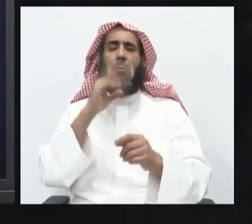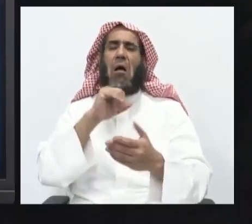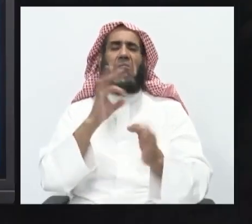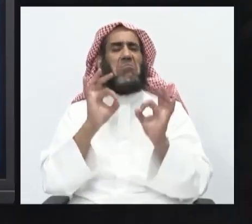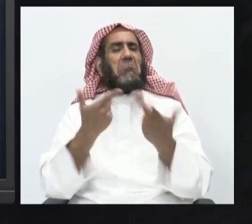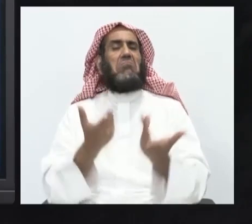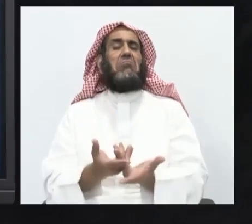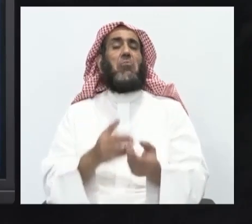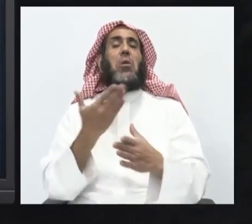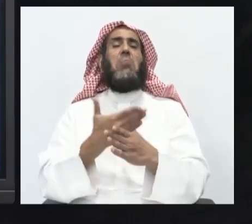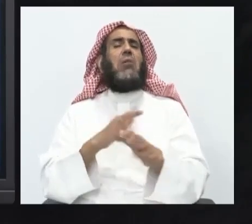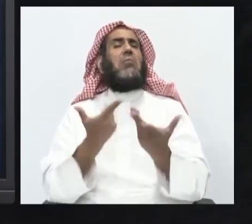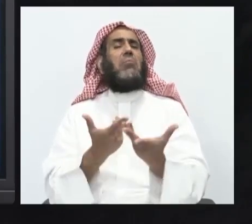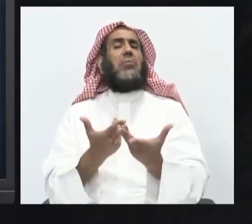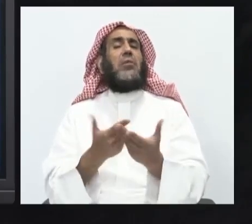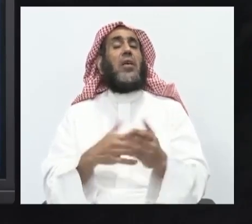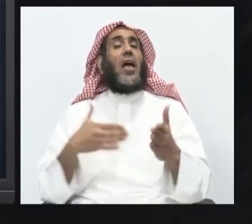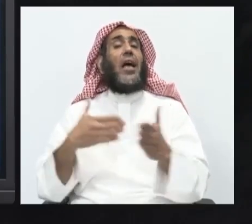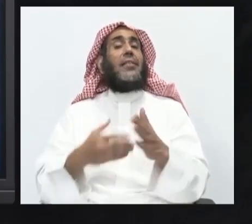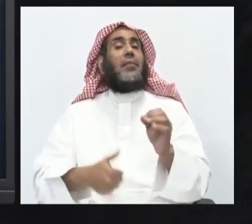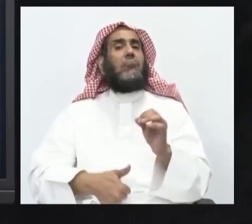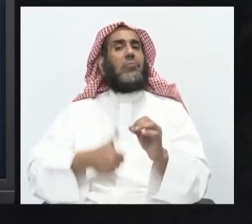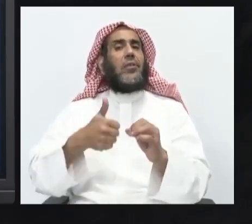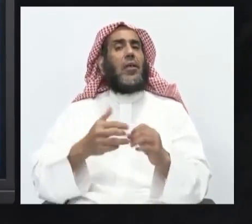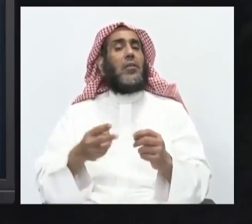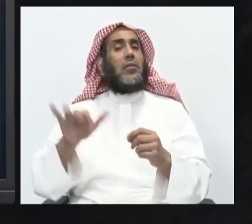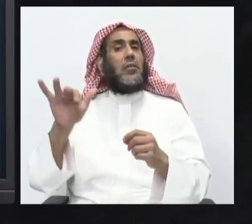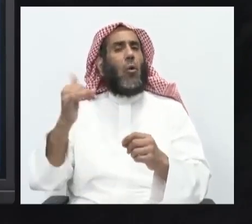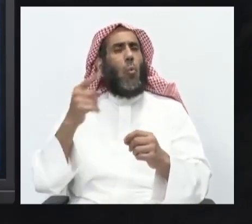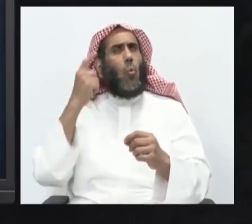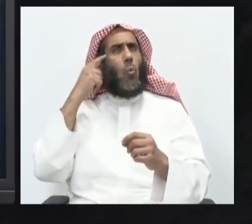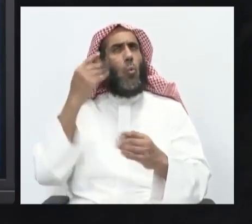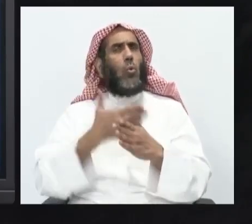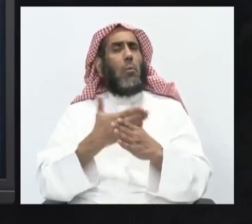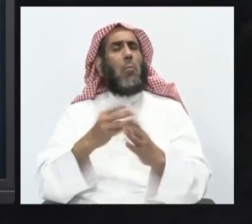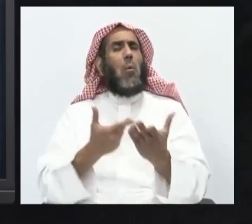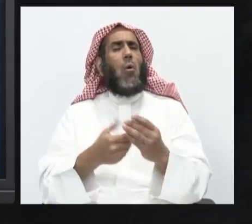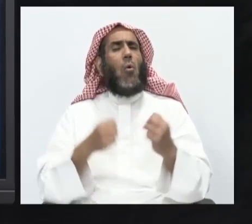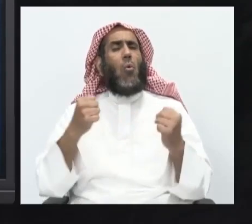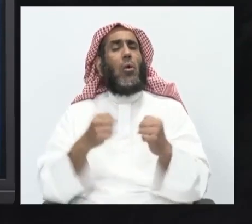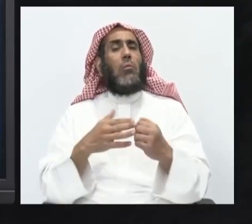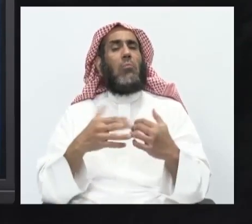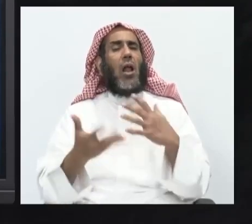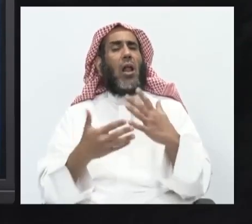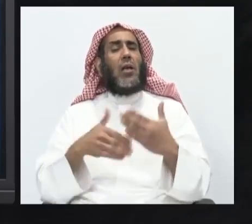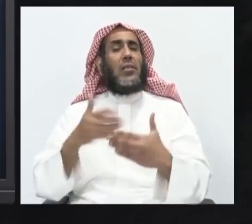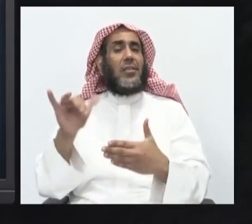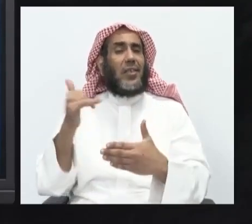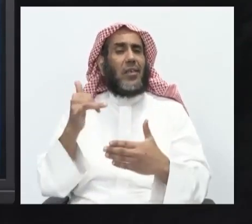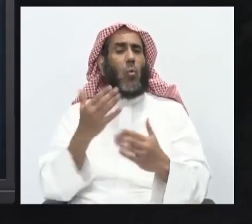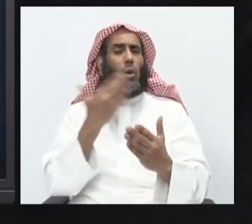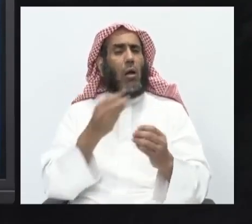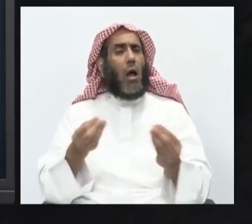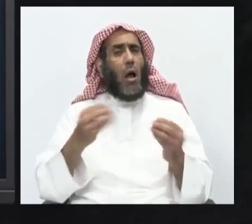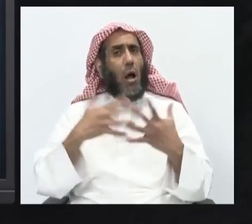اصلا ولماذا لم تتقنها حتى تستطيع بعد ذلك ان تعود الى وتذكر السبب لعلك ترجع وتقرا